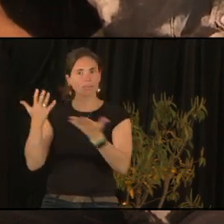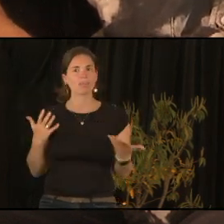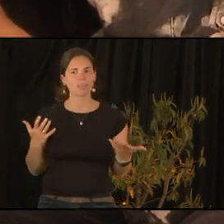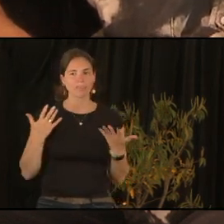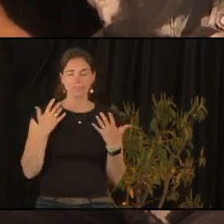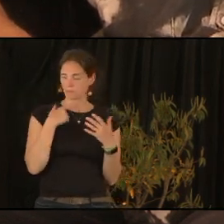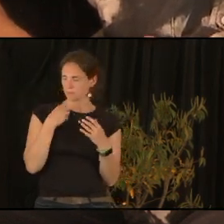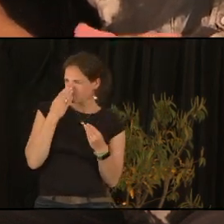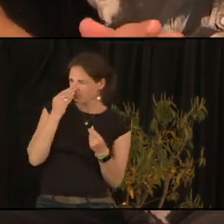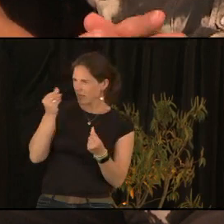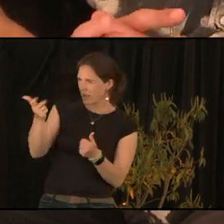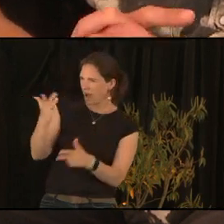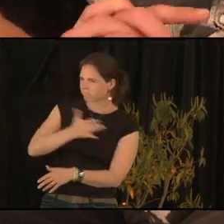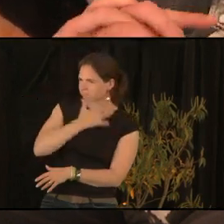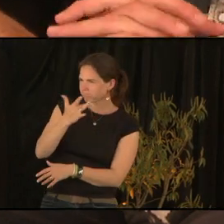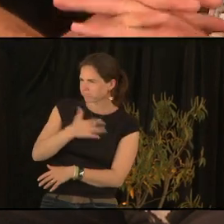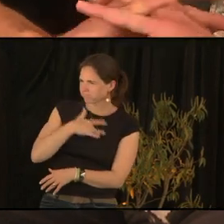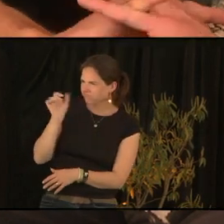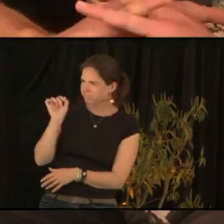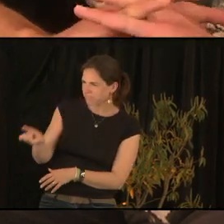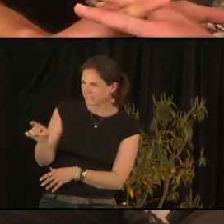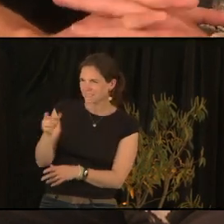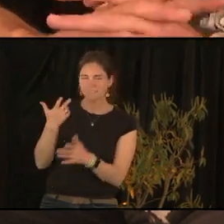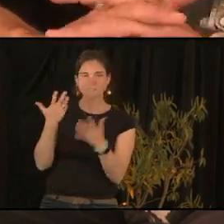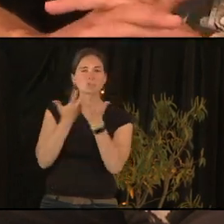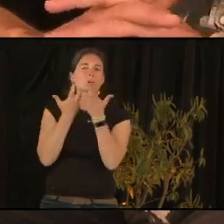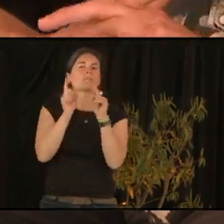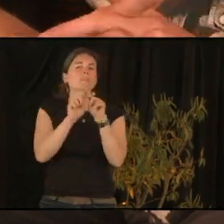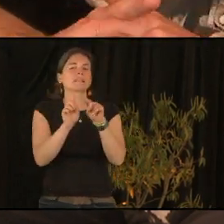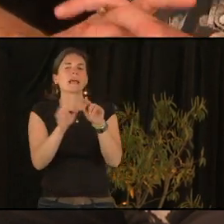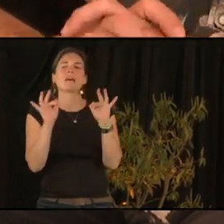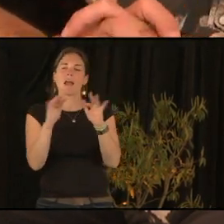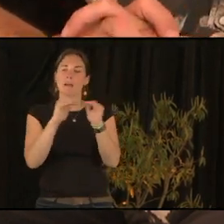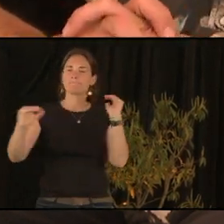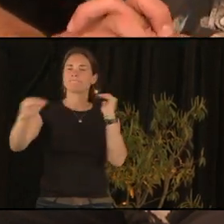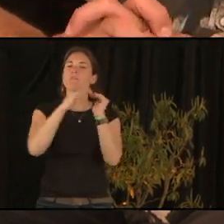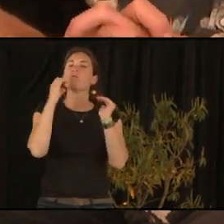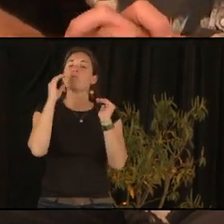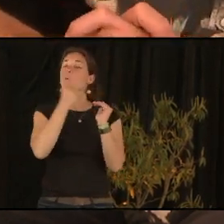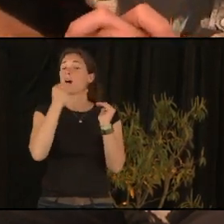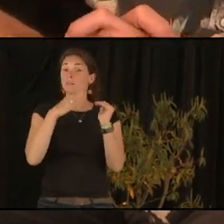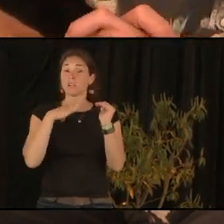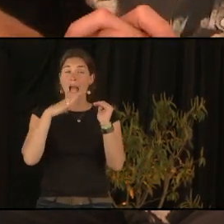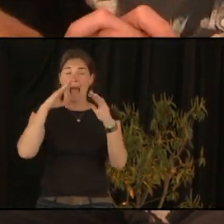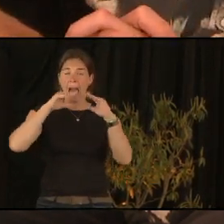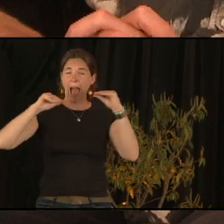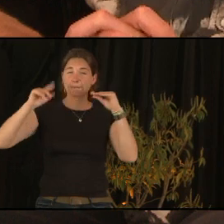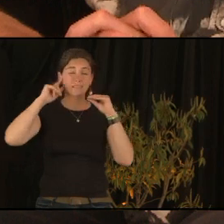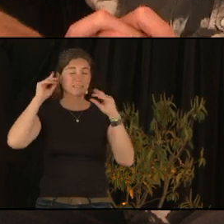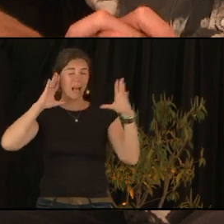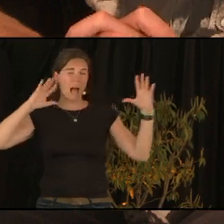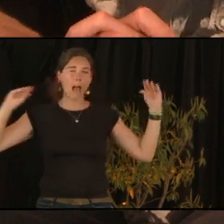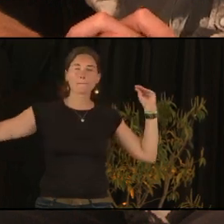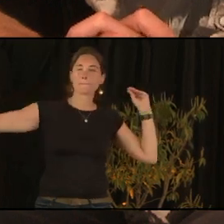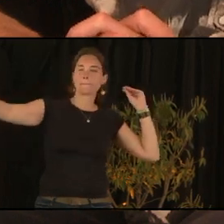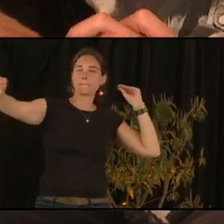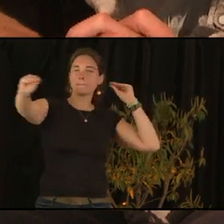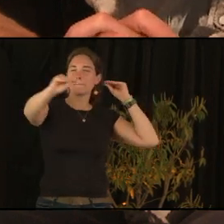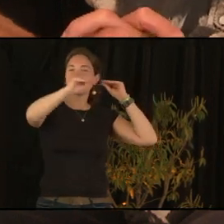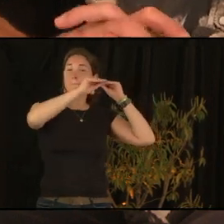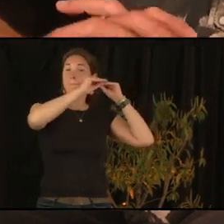Et où vraiment, par exemple, ce petit détail sur la banquise, il y a un silence d'une telle qualité qu'on entend